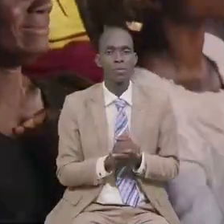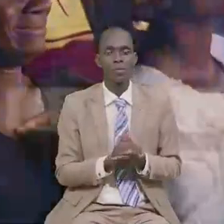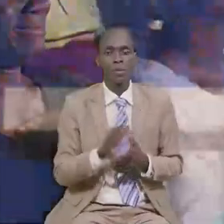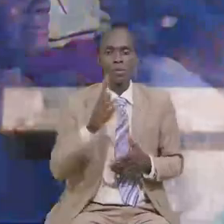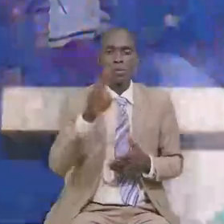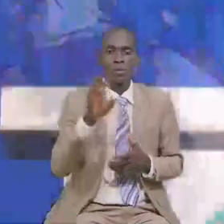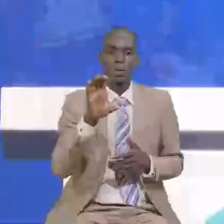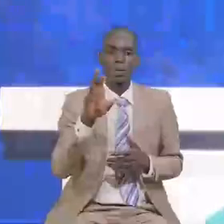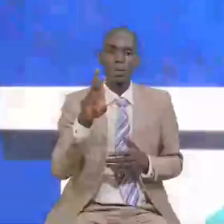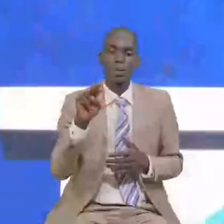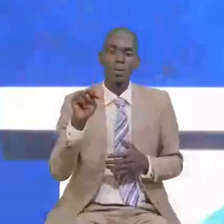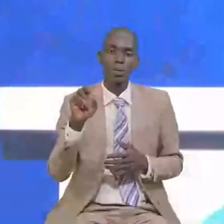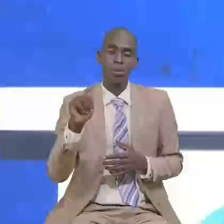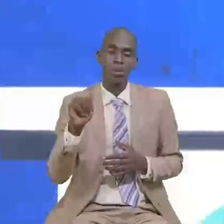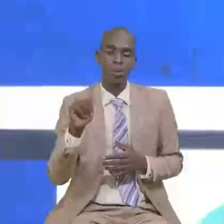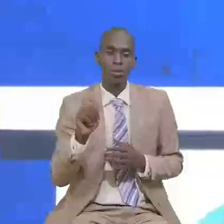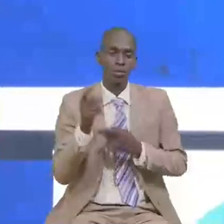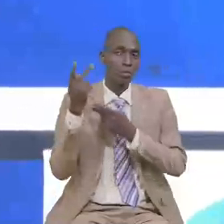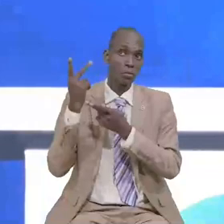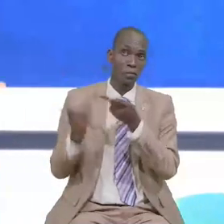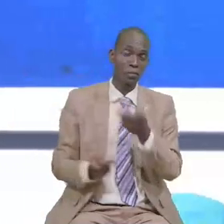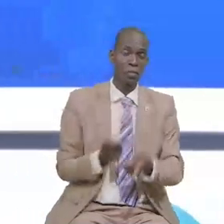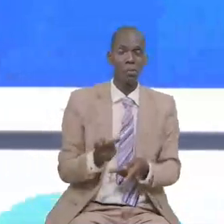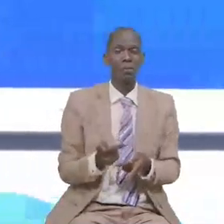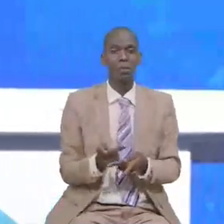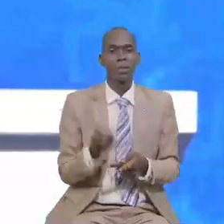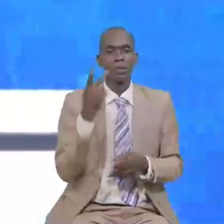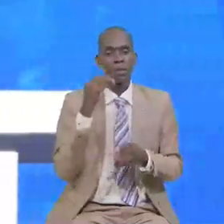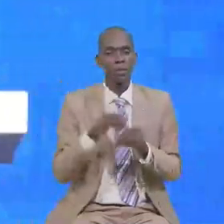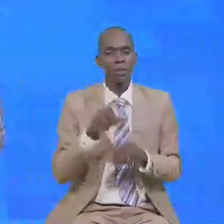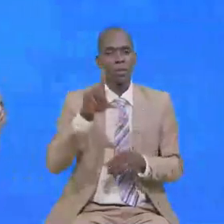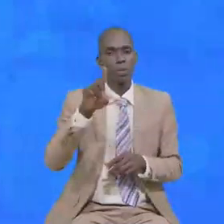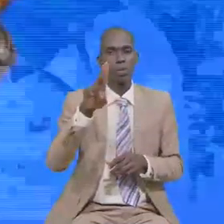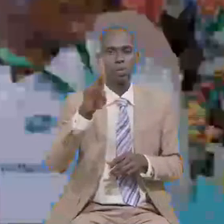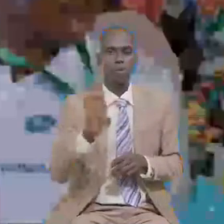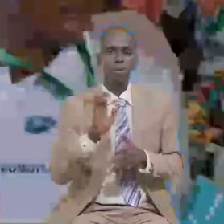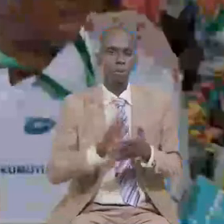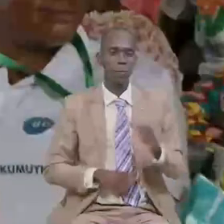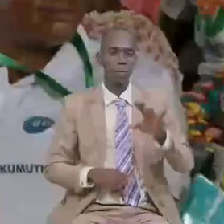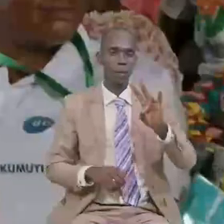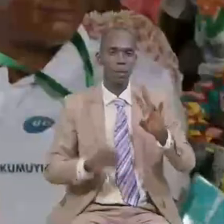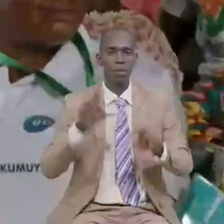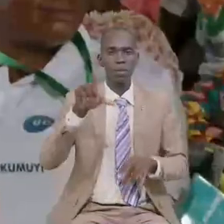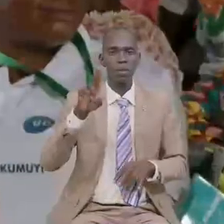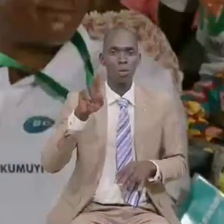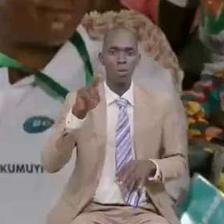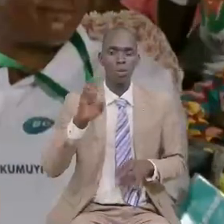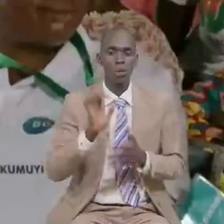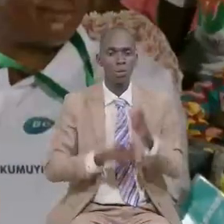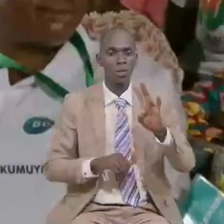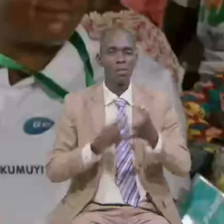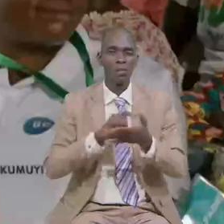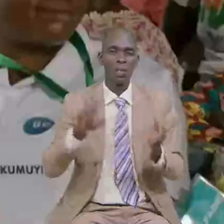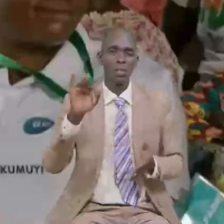Les visites récurrentes. Nous allons à Luc 7, verset